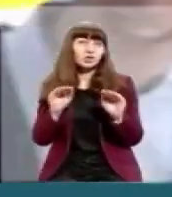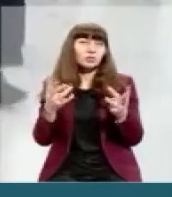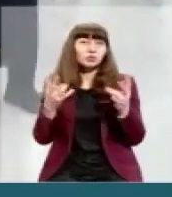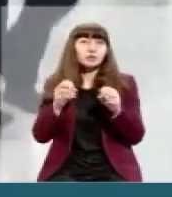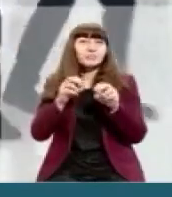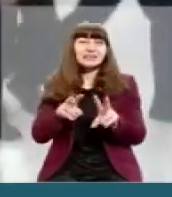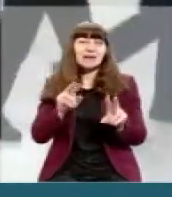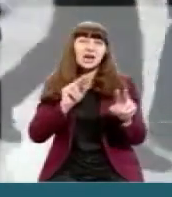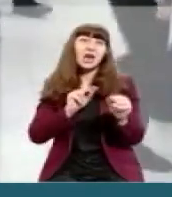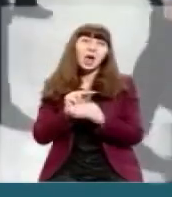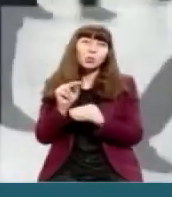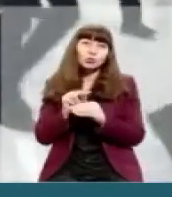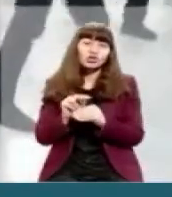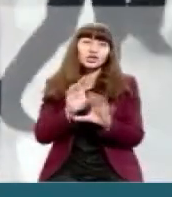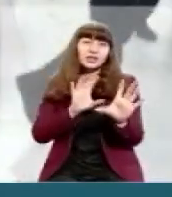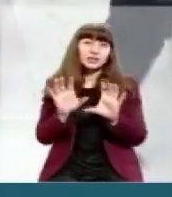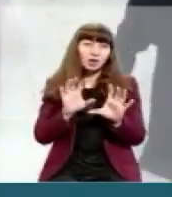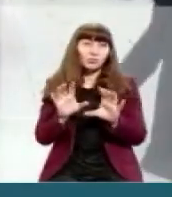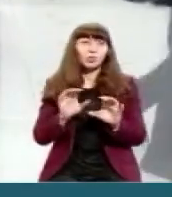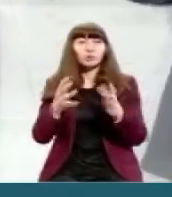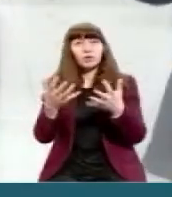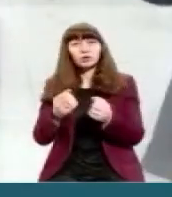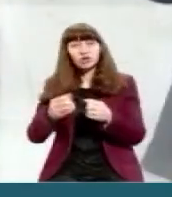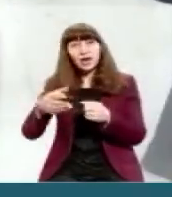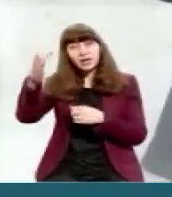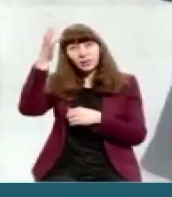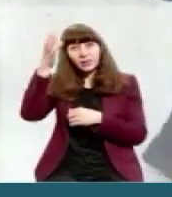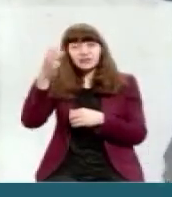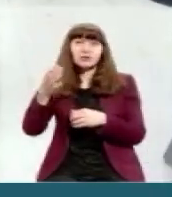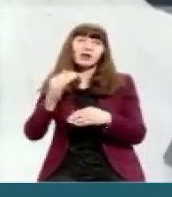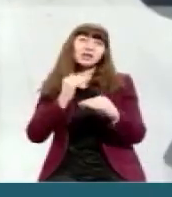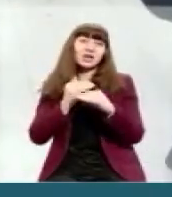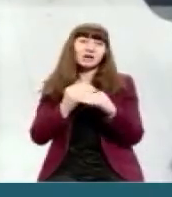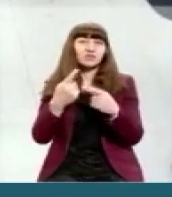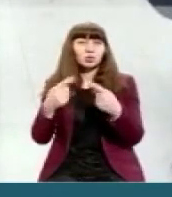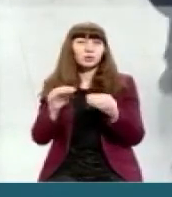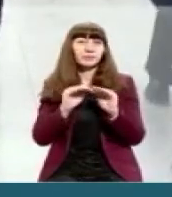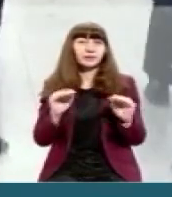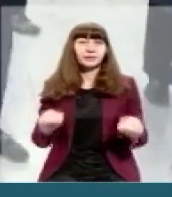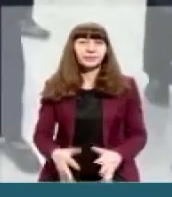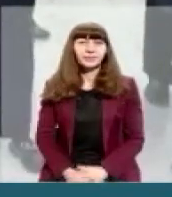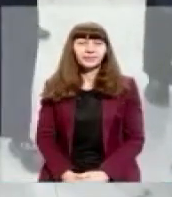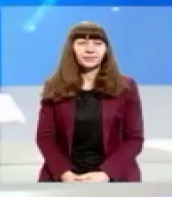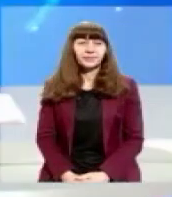возможностями учиться в школе и получать знания наравне со сверстниками. Дмитрий Муштал, Жасин Жигитов, телеканал Костанай.